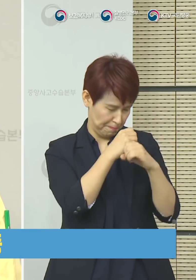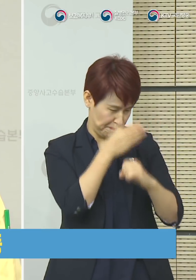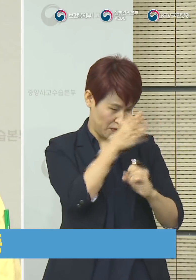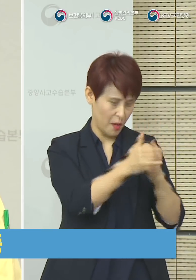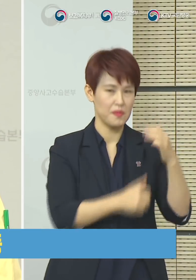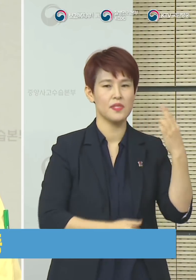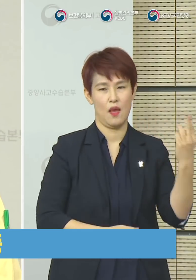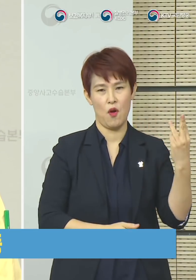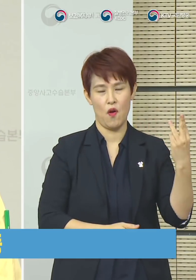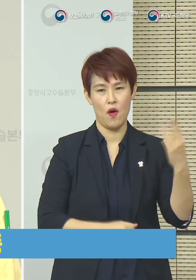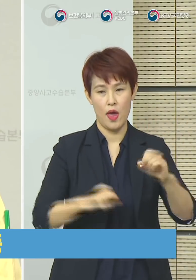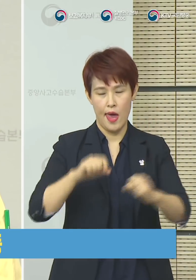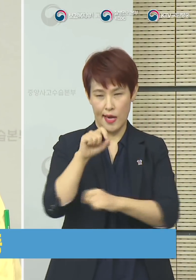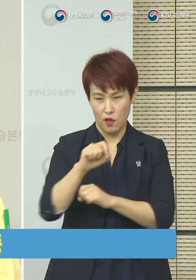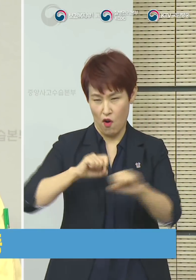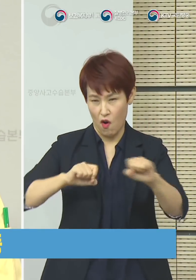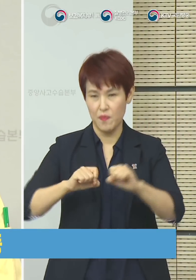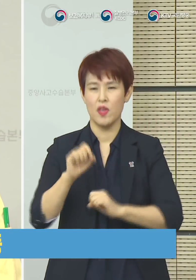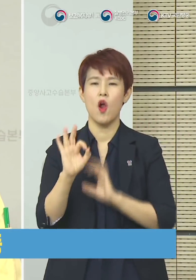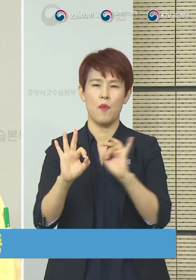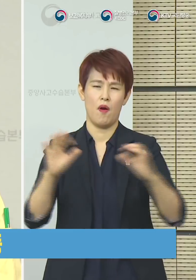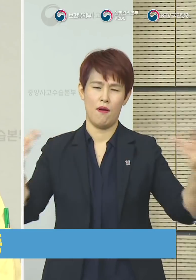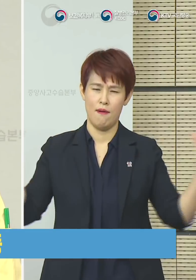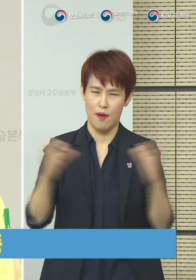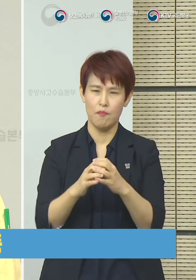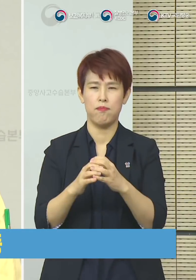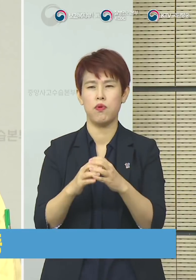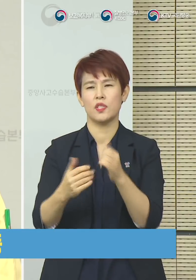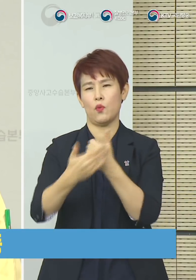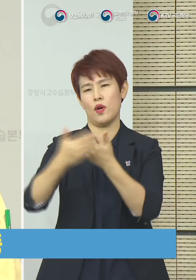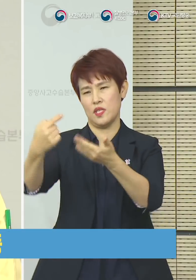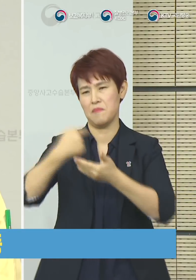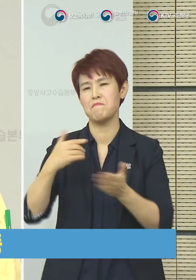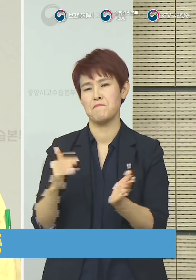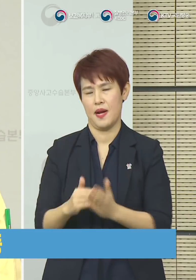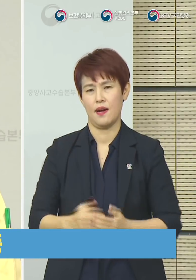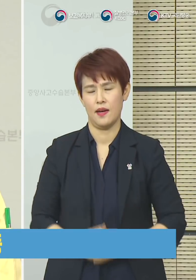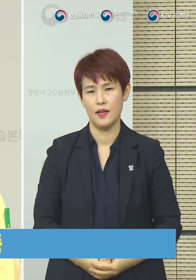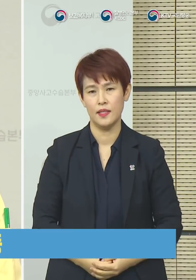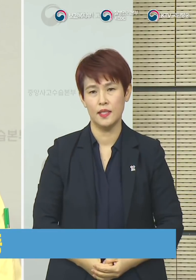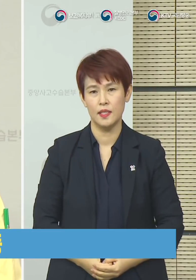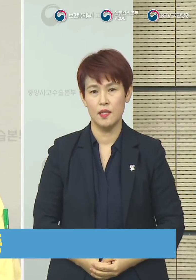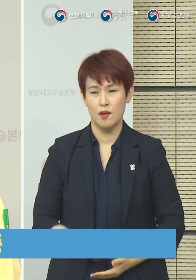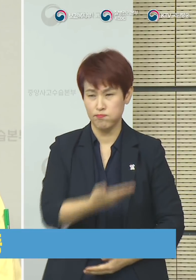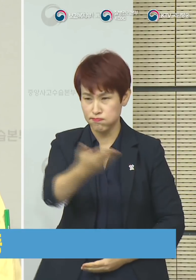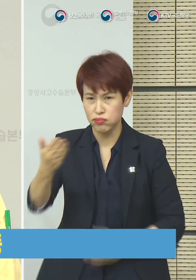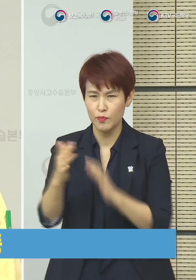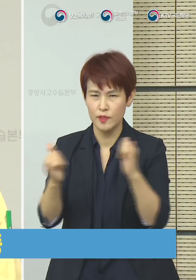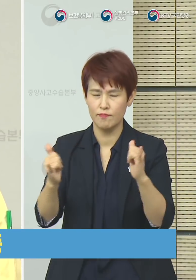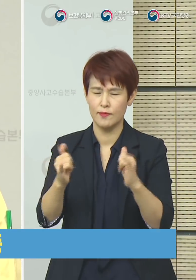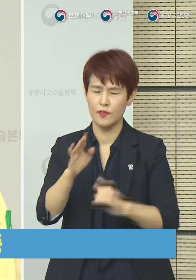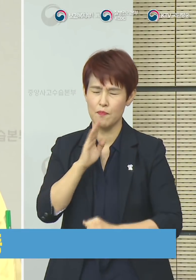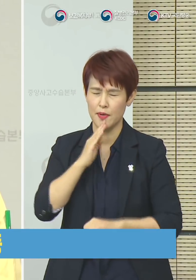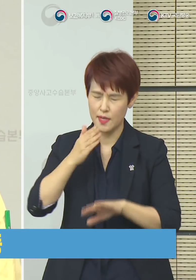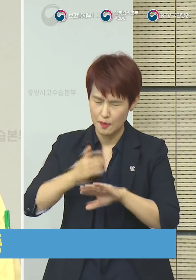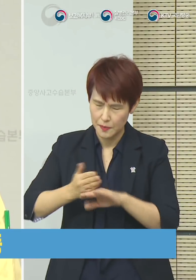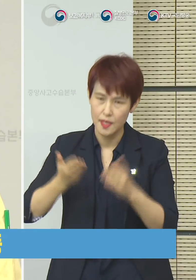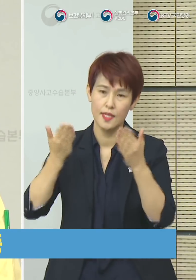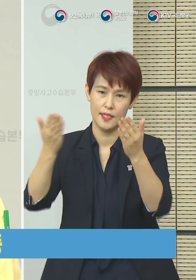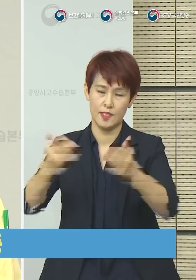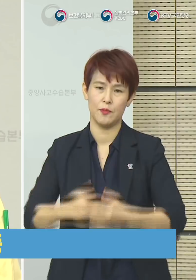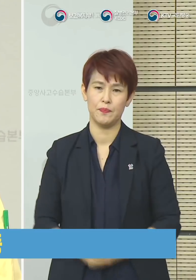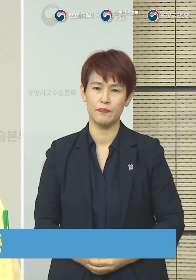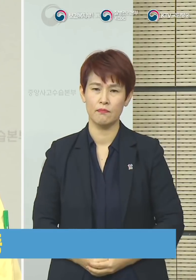3명, 행정직 10명이 지원을 신청하였습니다. 이분들에게 다시 한번